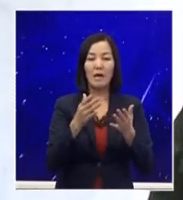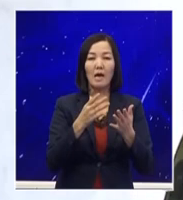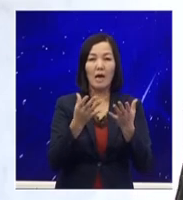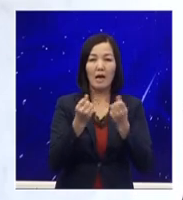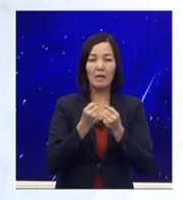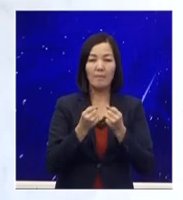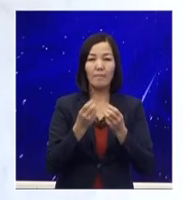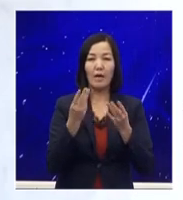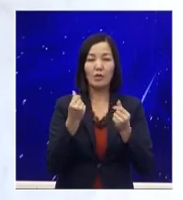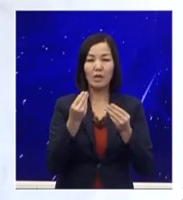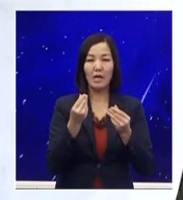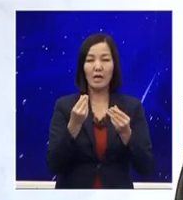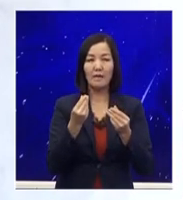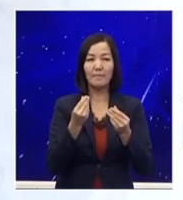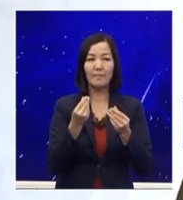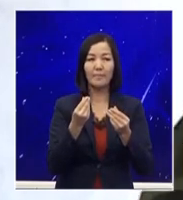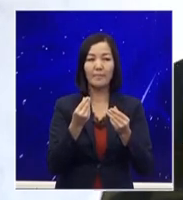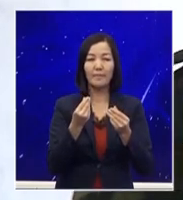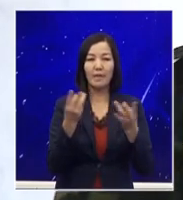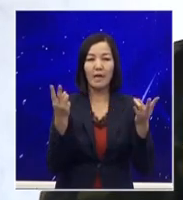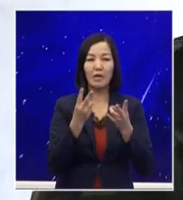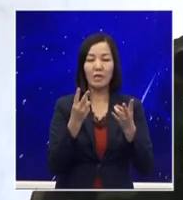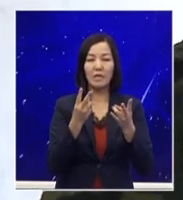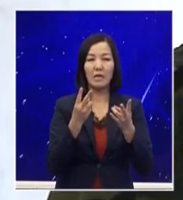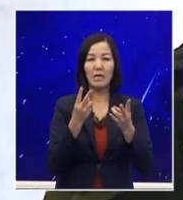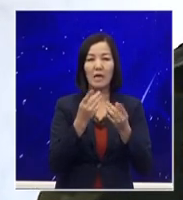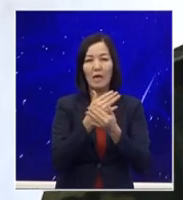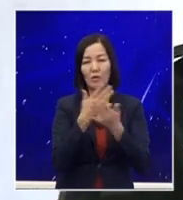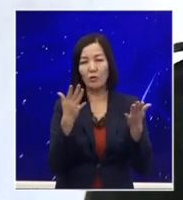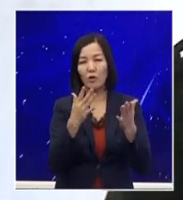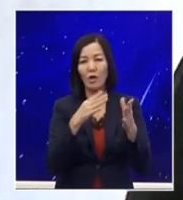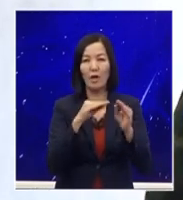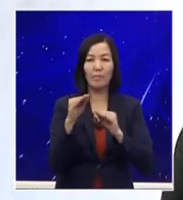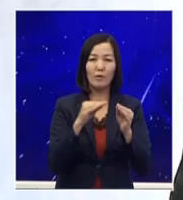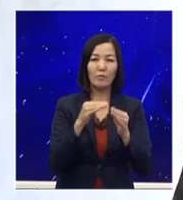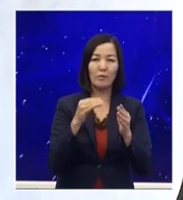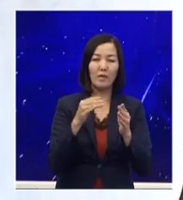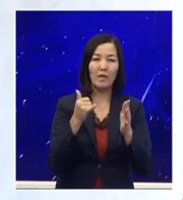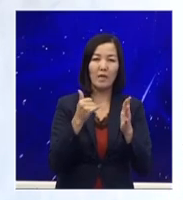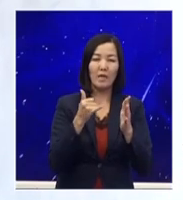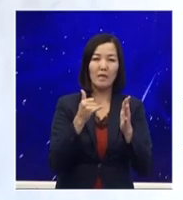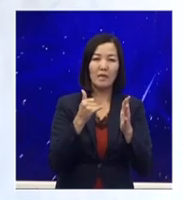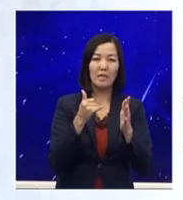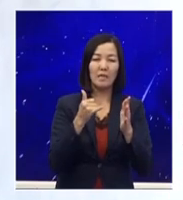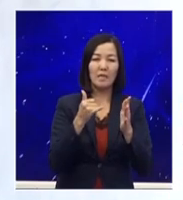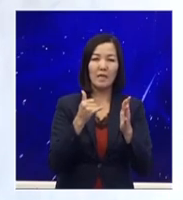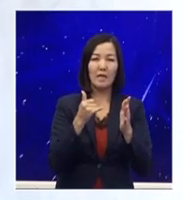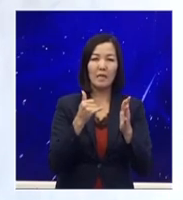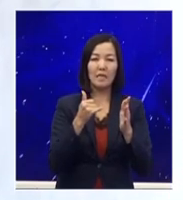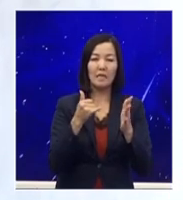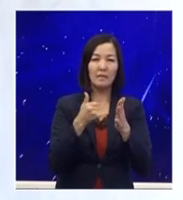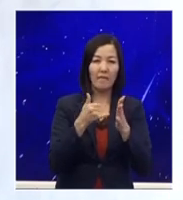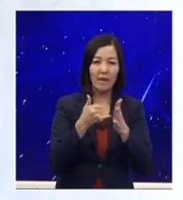Сол қаражатқа осы саймандар нелер алып, сварышный оборудование алып, жұмыс істеп